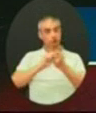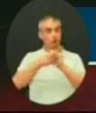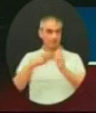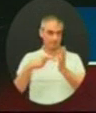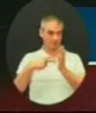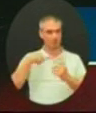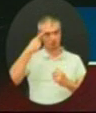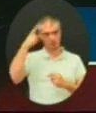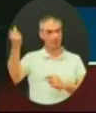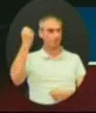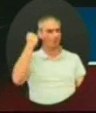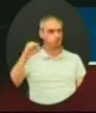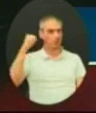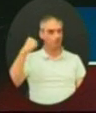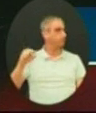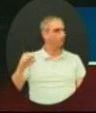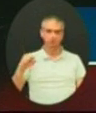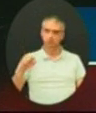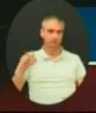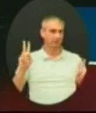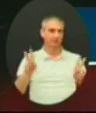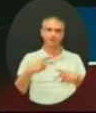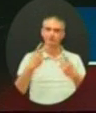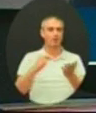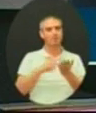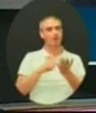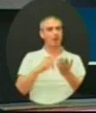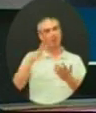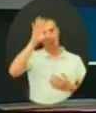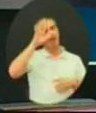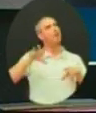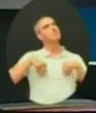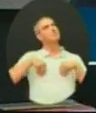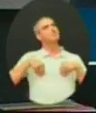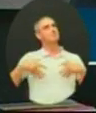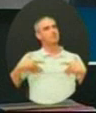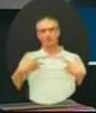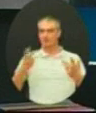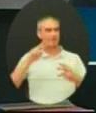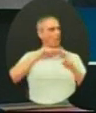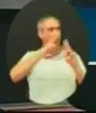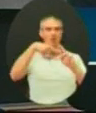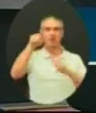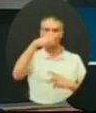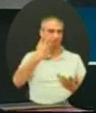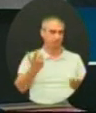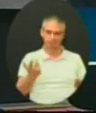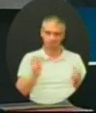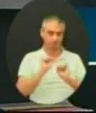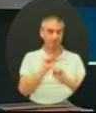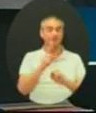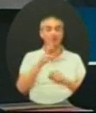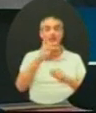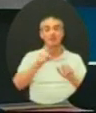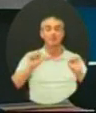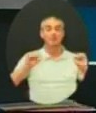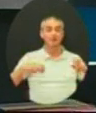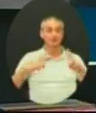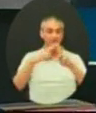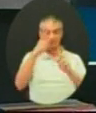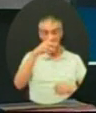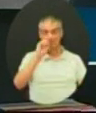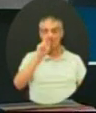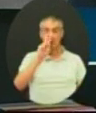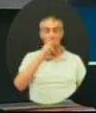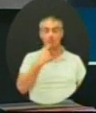שאנחנו יודעים שאת מפרה, הדברים האלה לא יוכלו לקרות מתוך הרצון הטוב של איראן, וגם לא של המעצמות. והציטוט של מקרון בעצם אומר שארצות הברית, גם